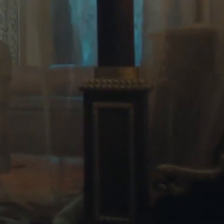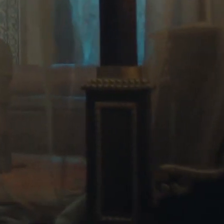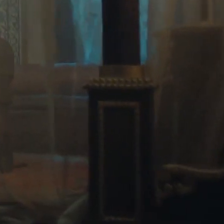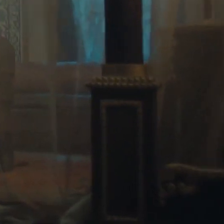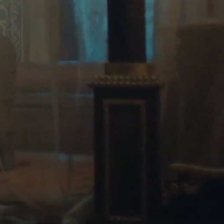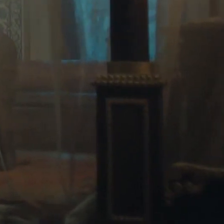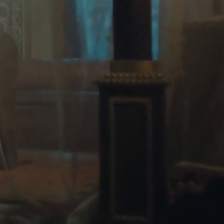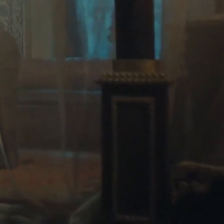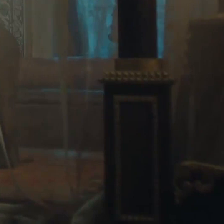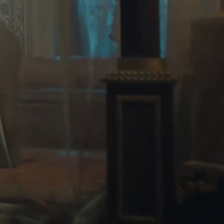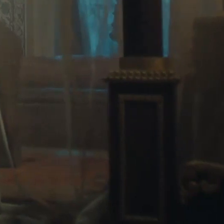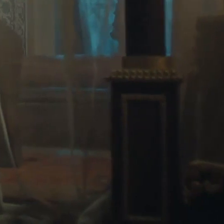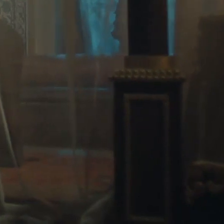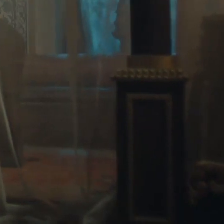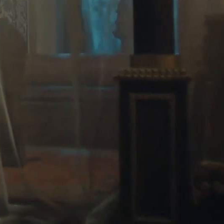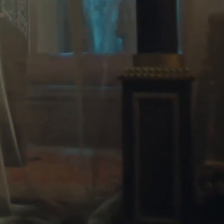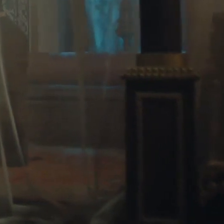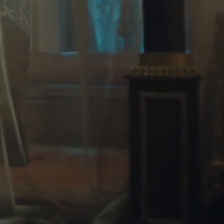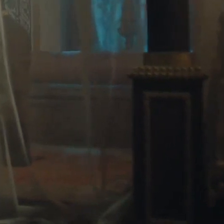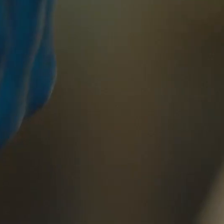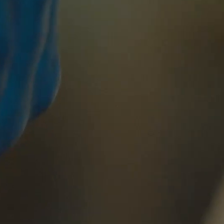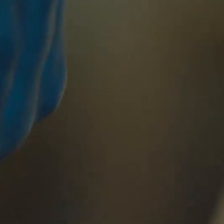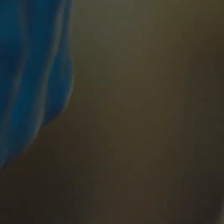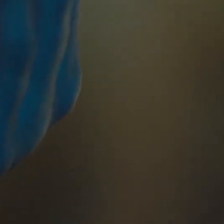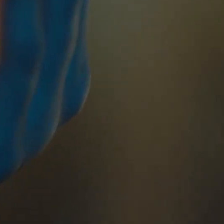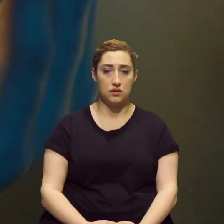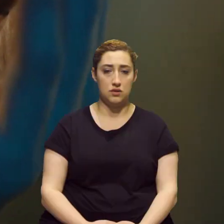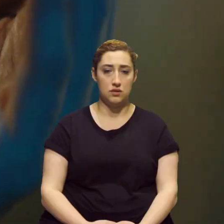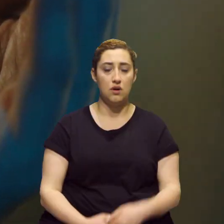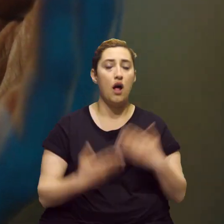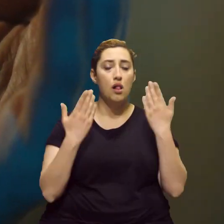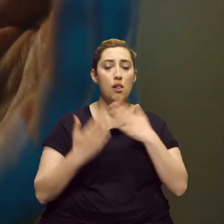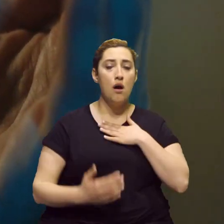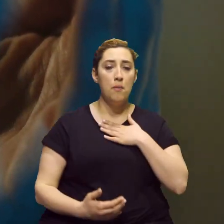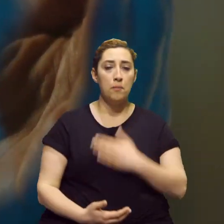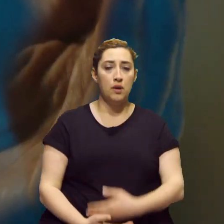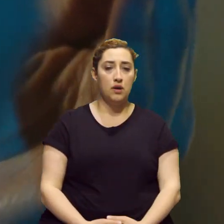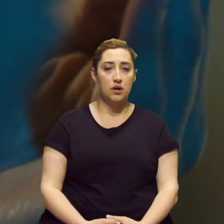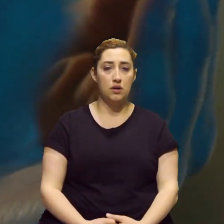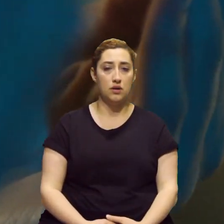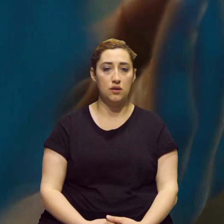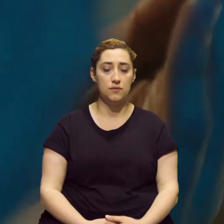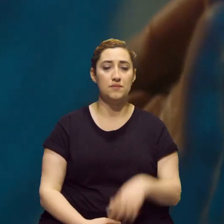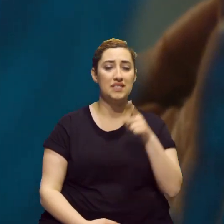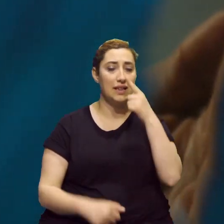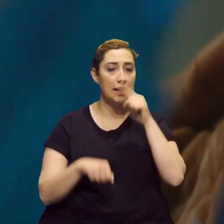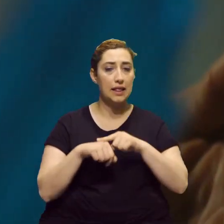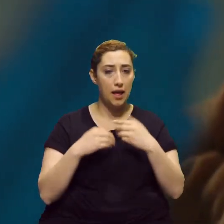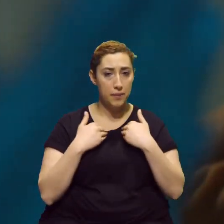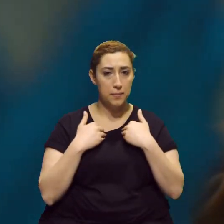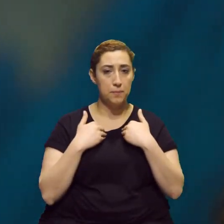Sultan beyaz tüllerin arkasında namazda dua ediyor. Allah'ım, sana